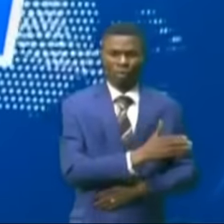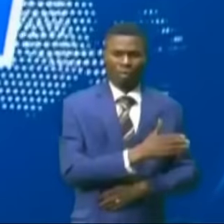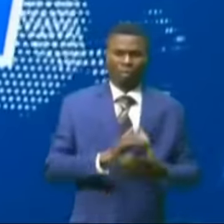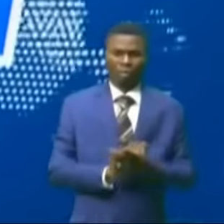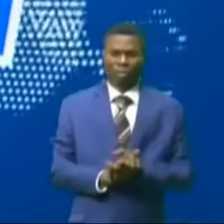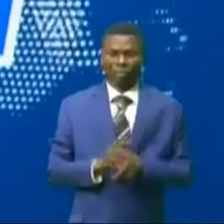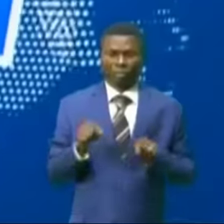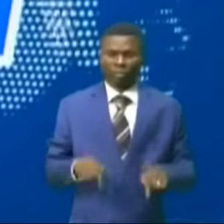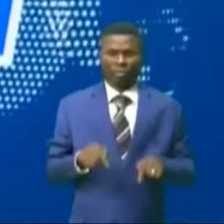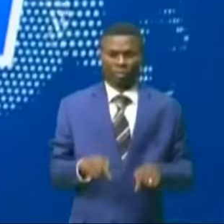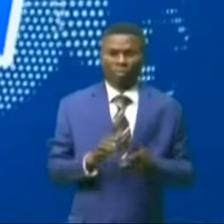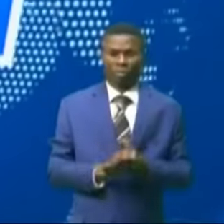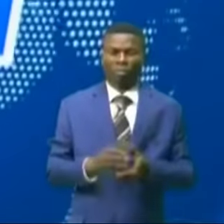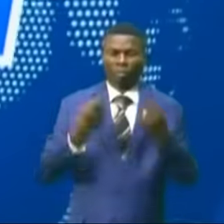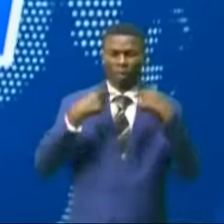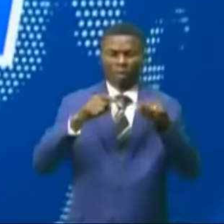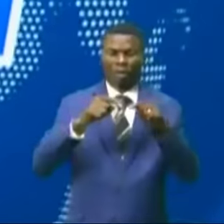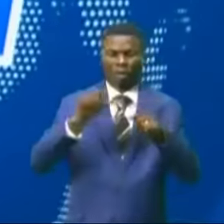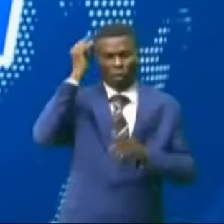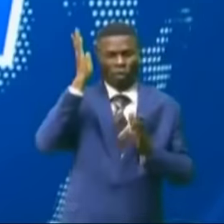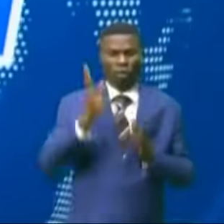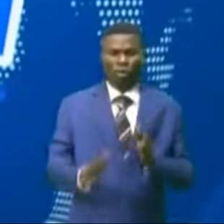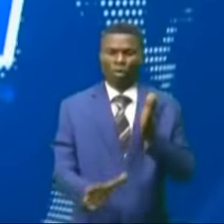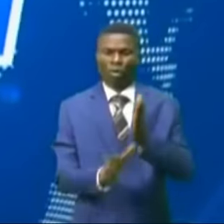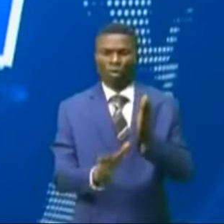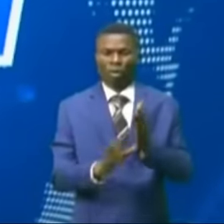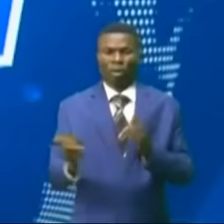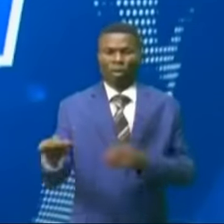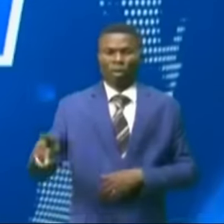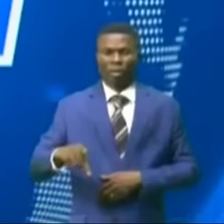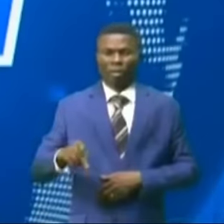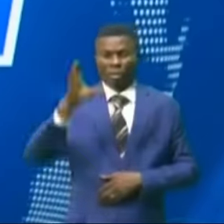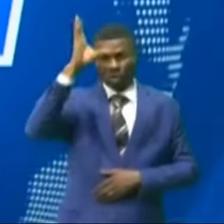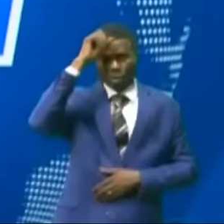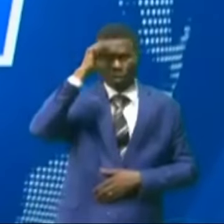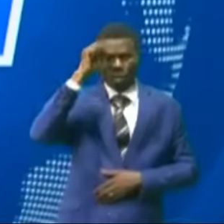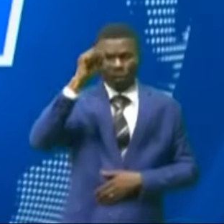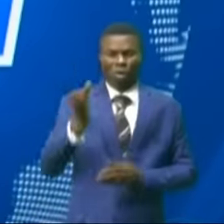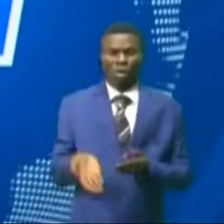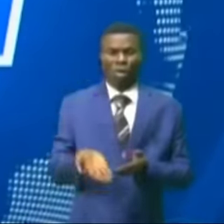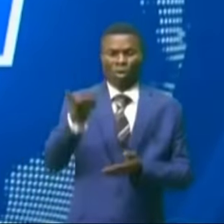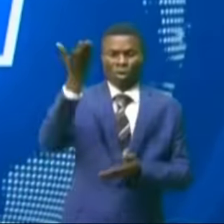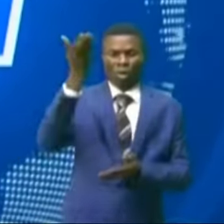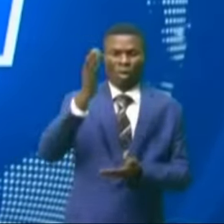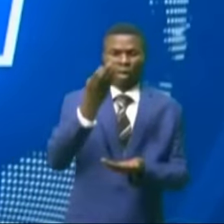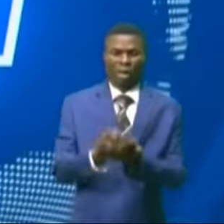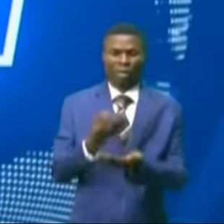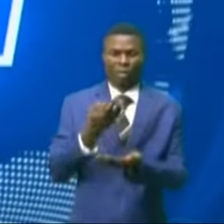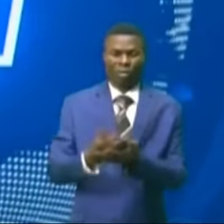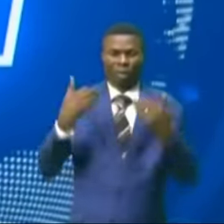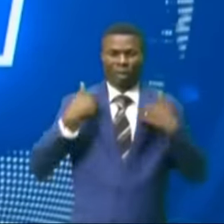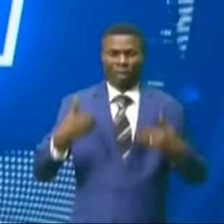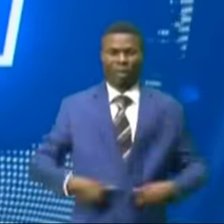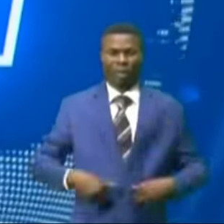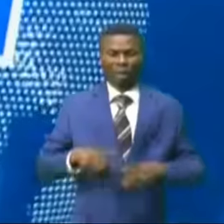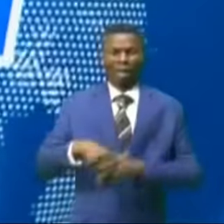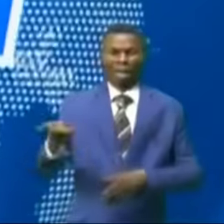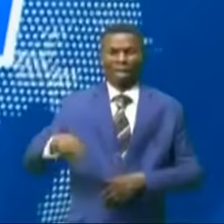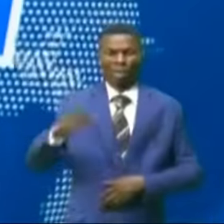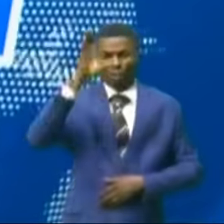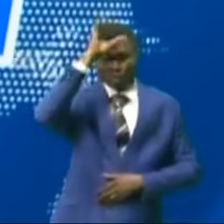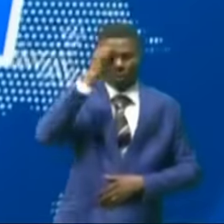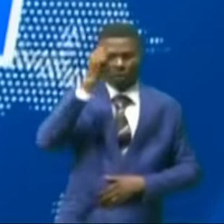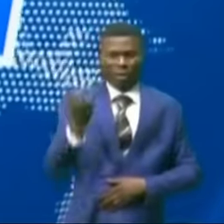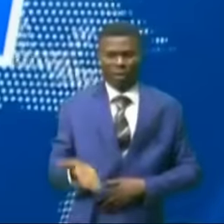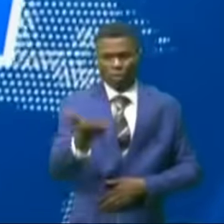À présent, cette annonce du gouverneur ad intérim de la province du Kwilu sur l'augmentation du budget de la santé dans cette partie du